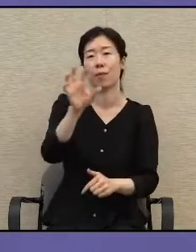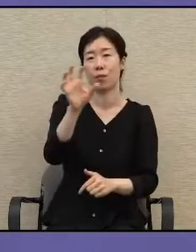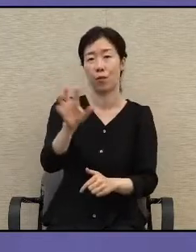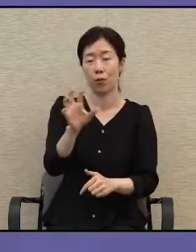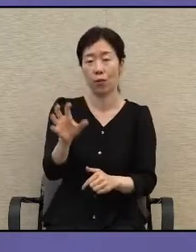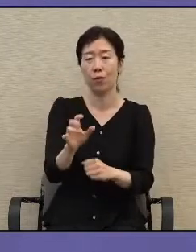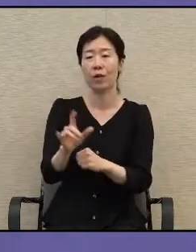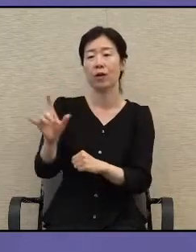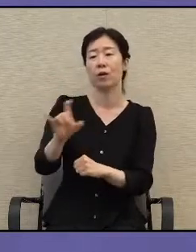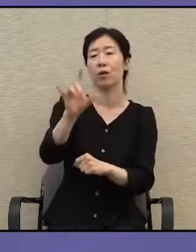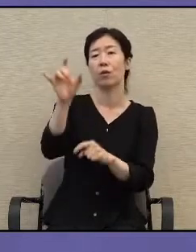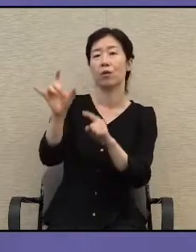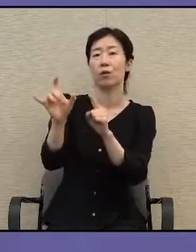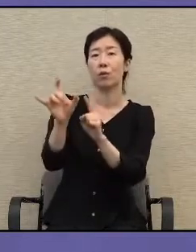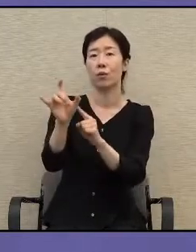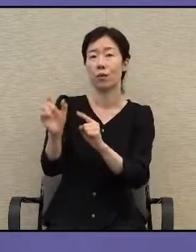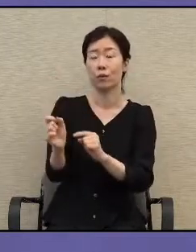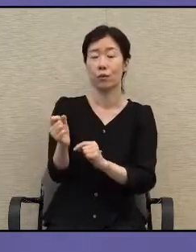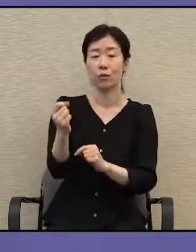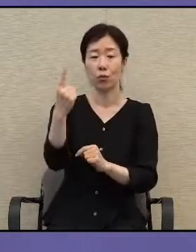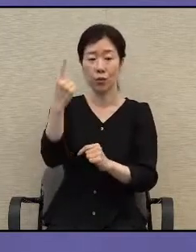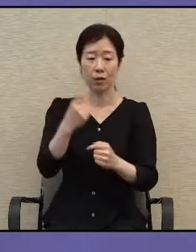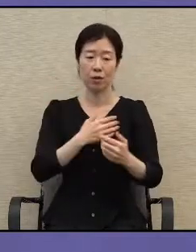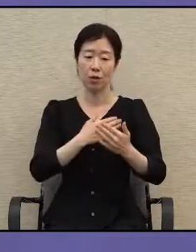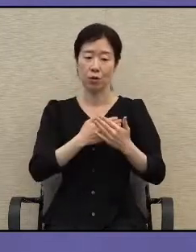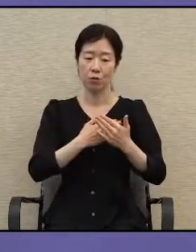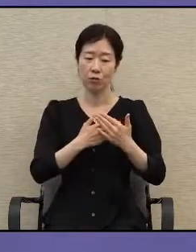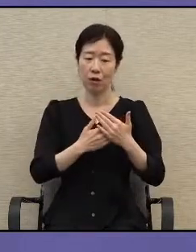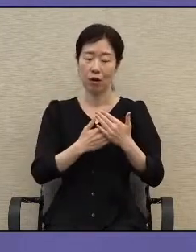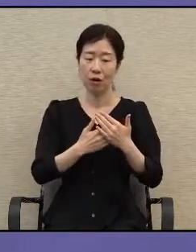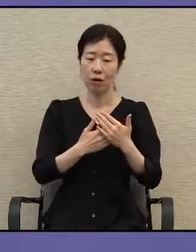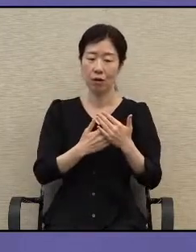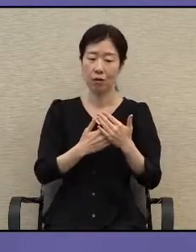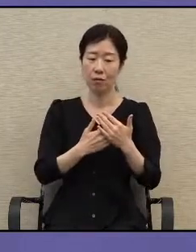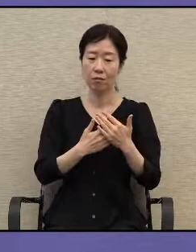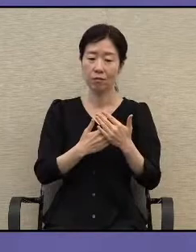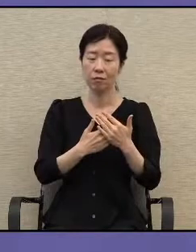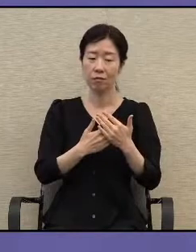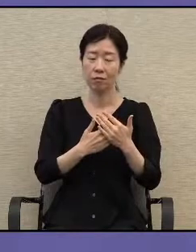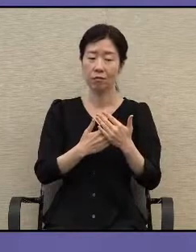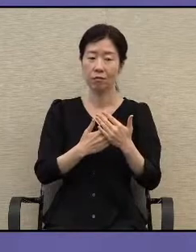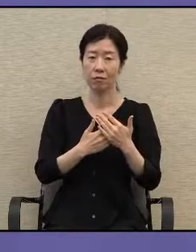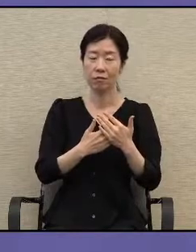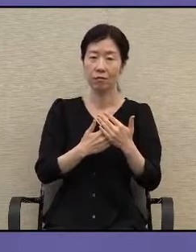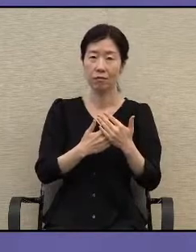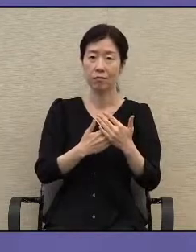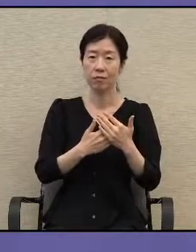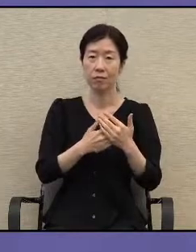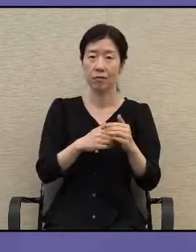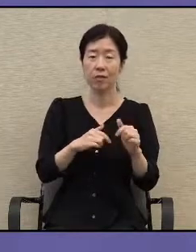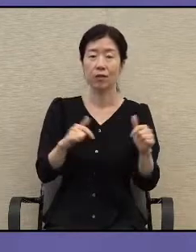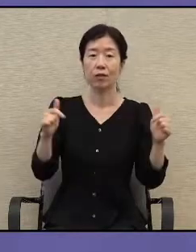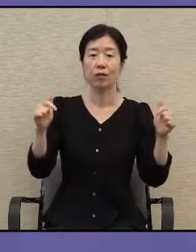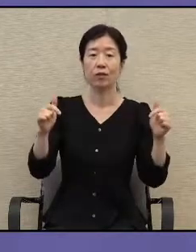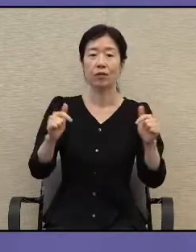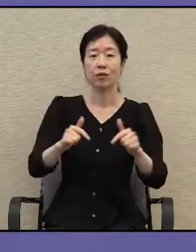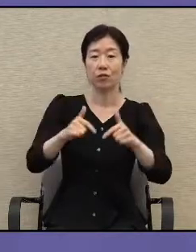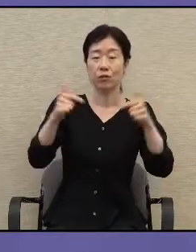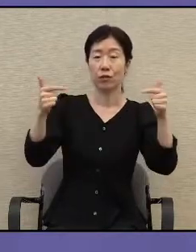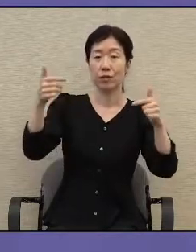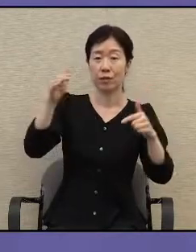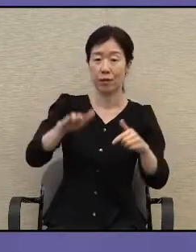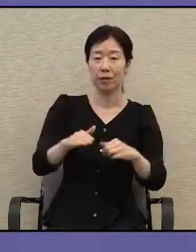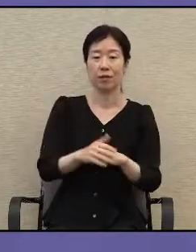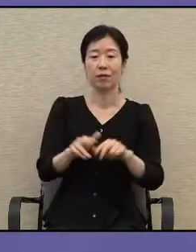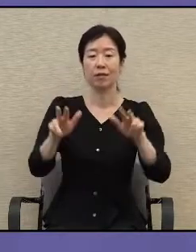매우 정비례한 관계를 가지면서 확산이 되고 있는데 장기화되면서 많이들 불안한 감정은 우리 또한 그렇잖아요.